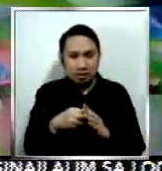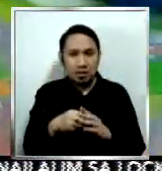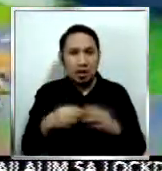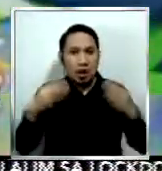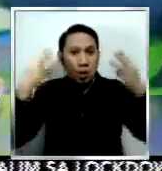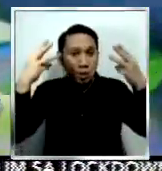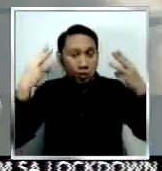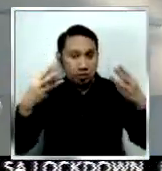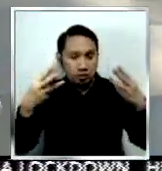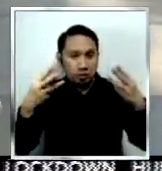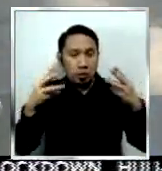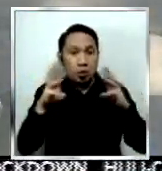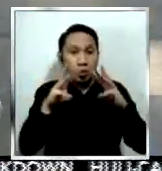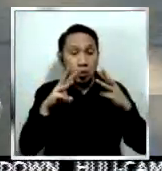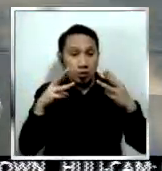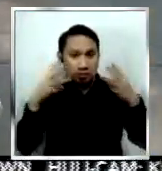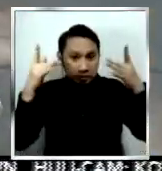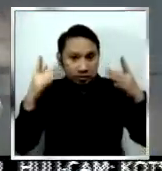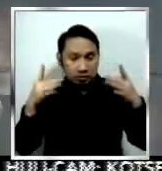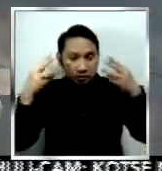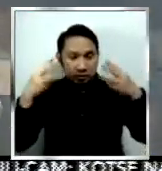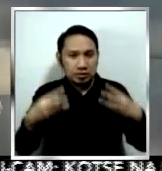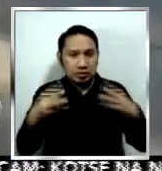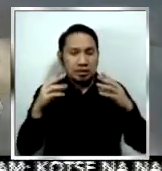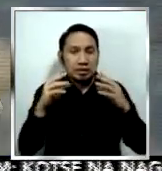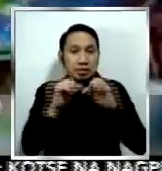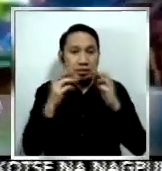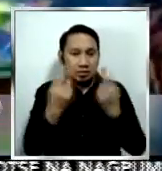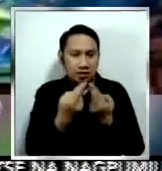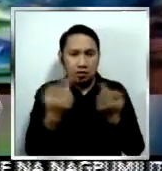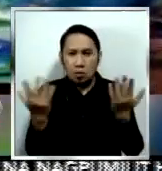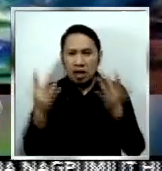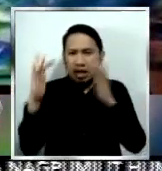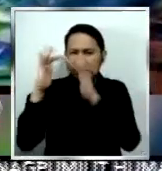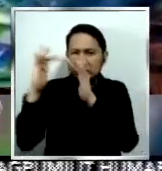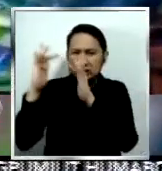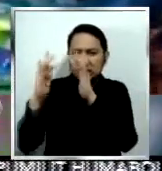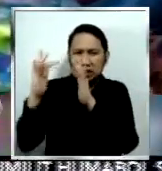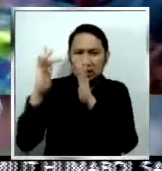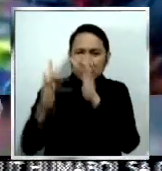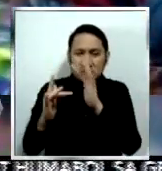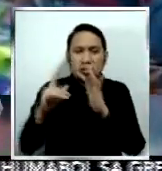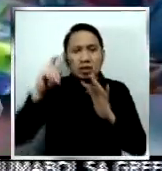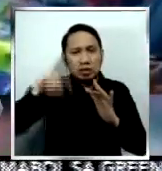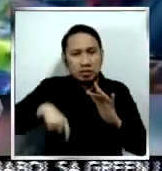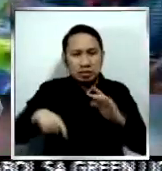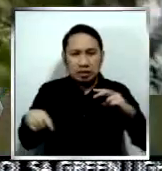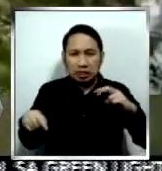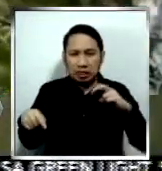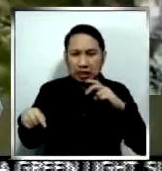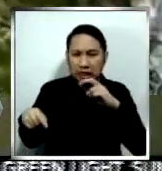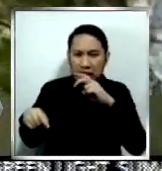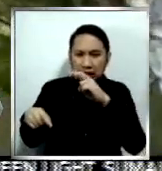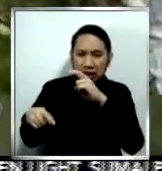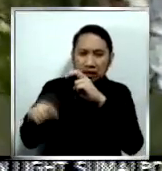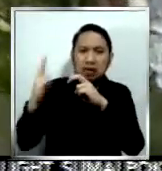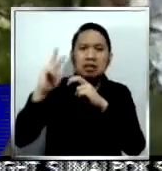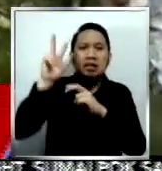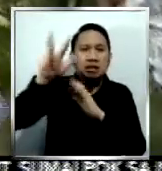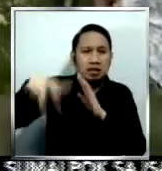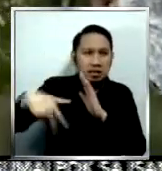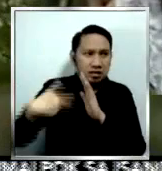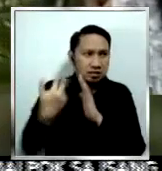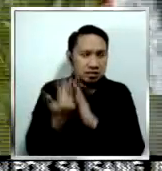Wala kasing signal kung saan sila nakatira, kaya kinailangan nilang mag-hiking ng 3 oras. Para makakuha ng